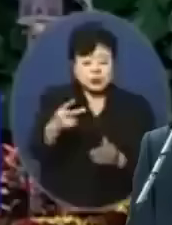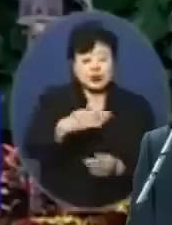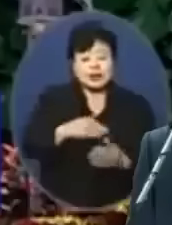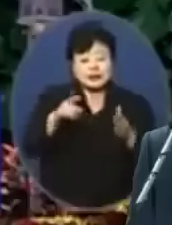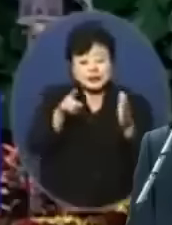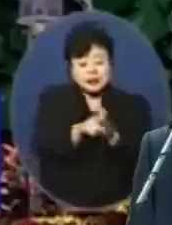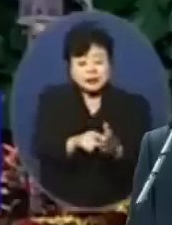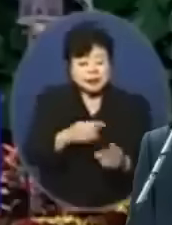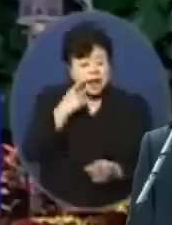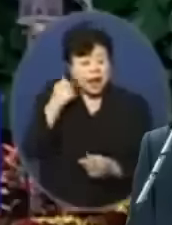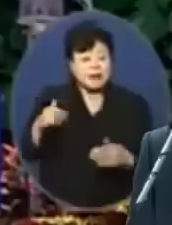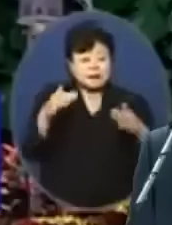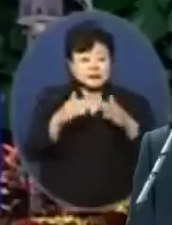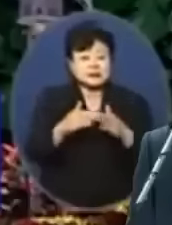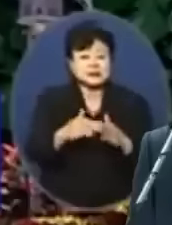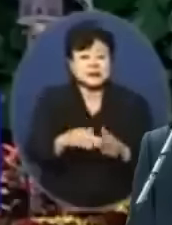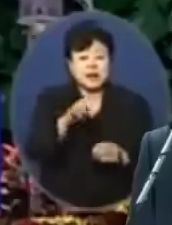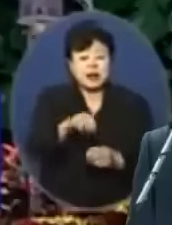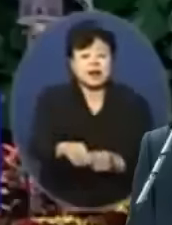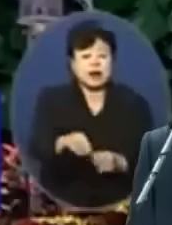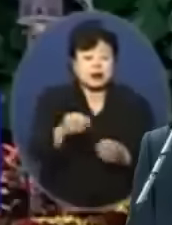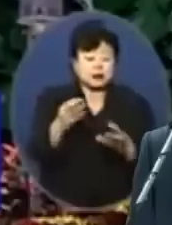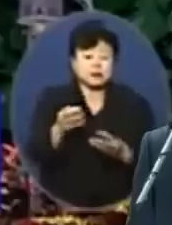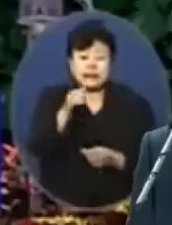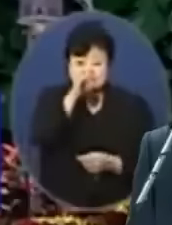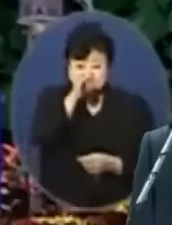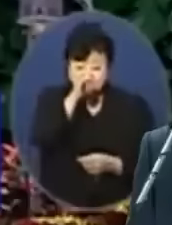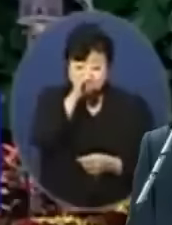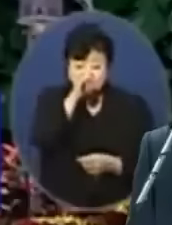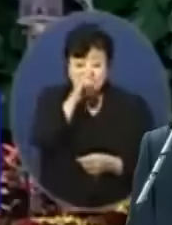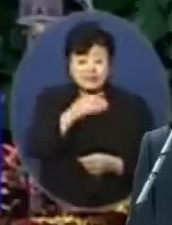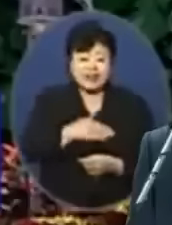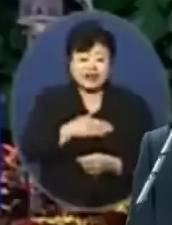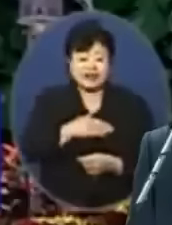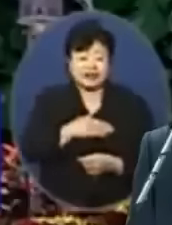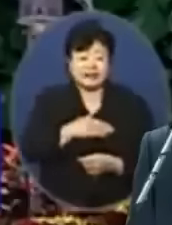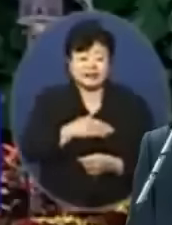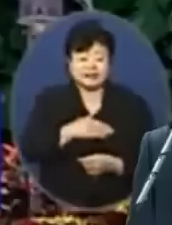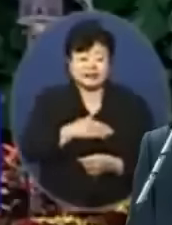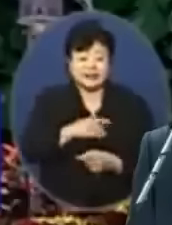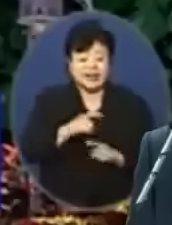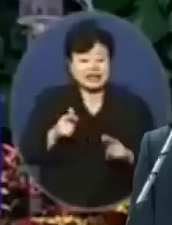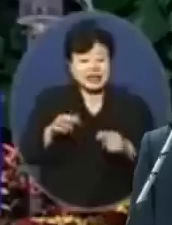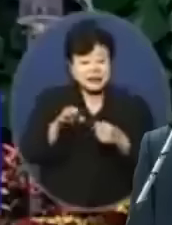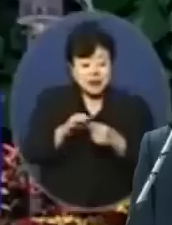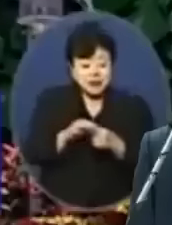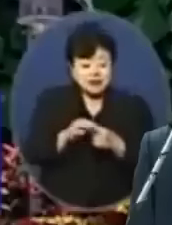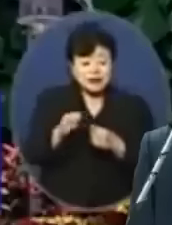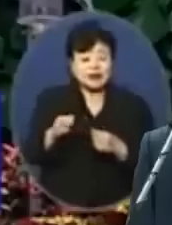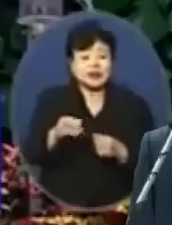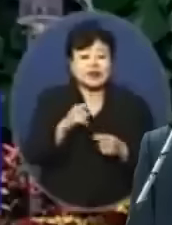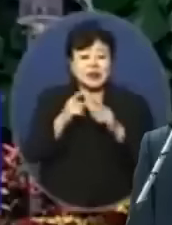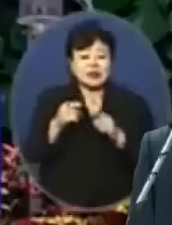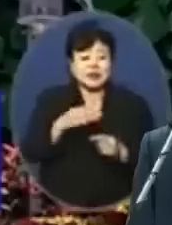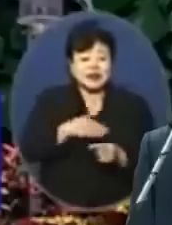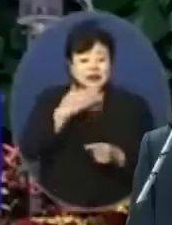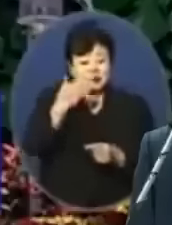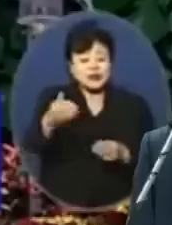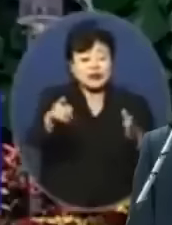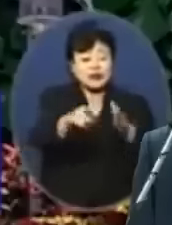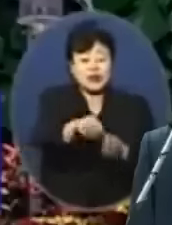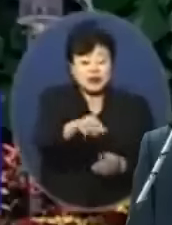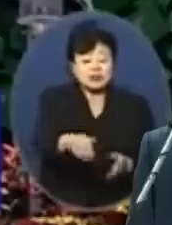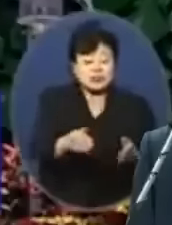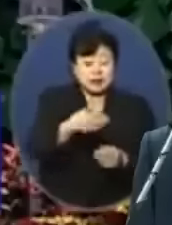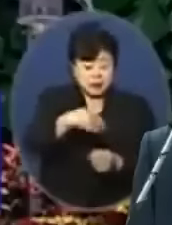또 나를 믿어라. 내 아버지 집에 거할 곳이 많도다. 내가 그렇지 않으면 너희에게 일렀으리라. 내가